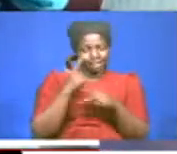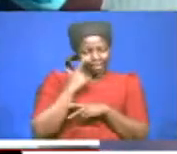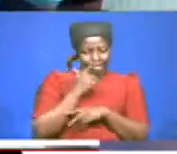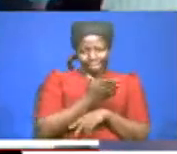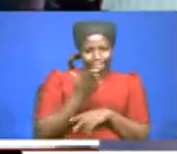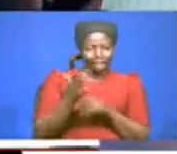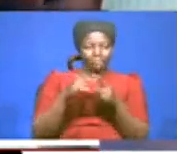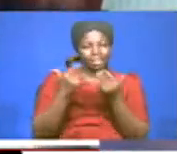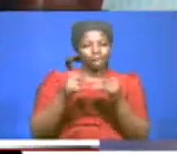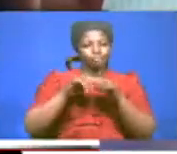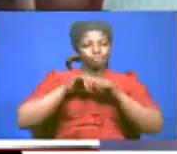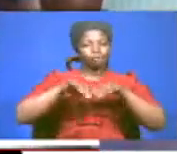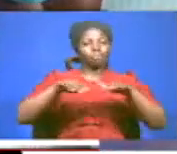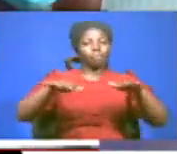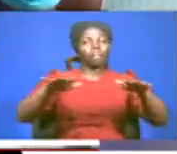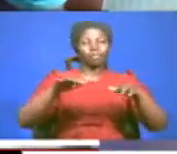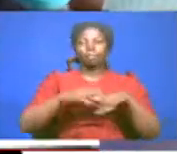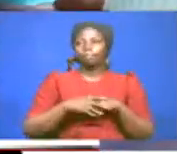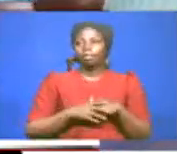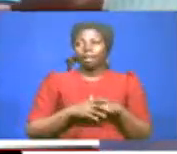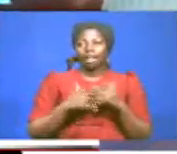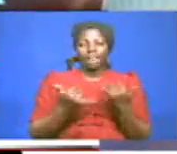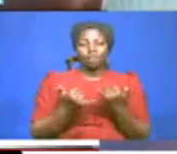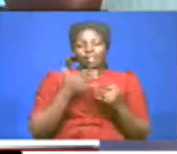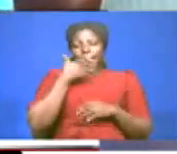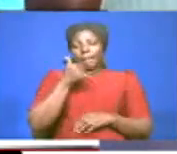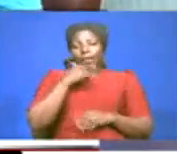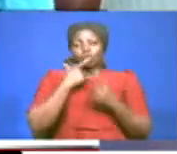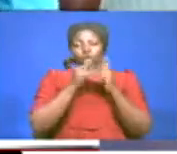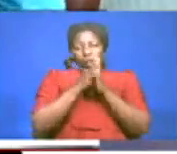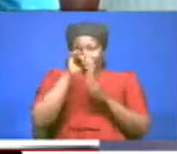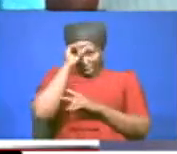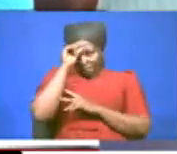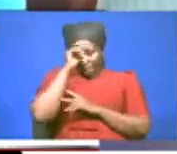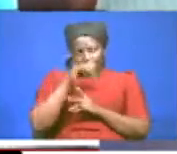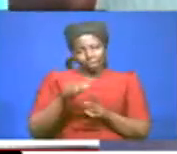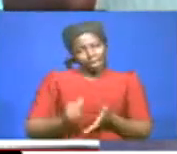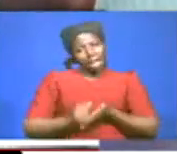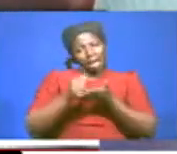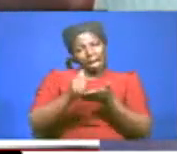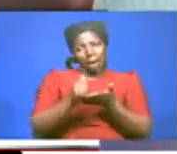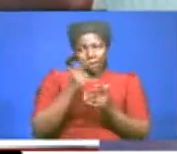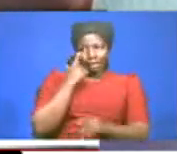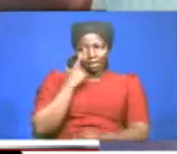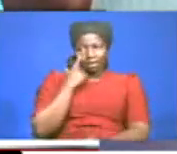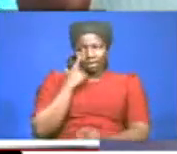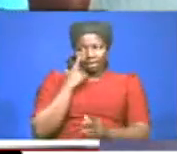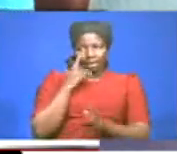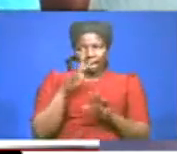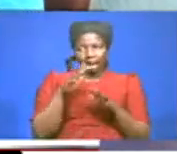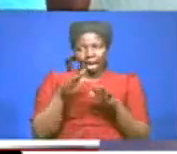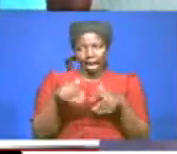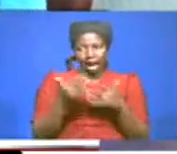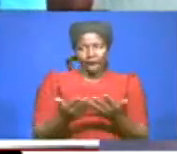ni vizuri tulilie serikali ndio ijaribu kuweka mkono yake. Ione ile mambo